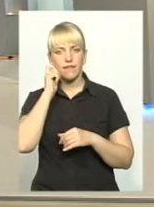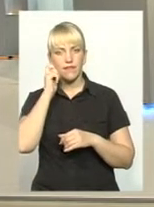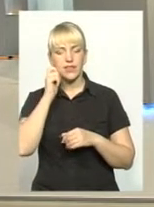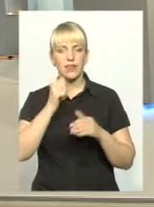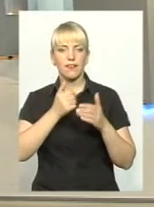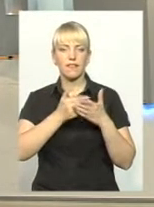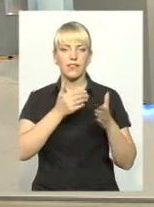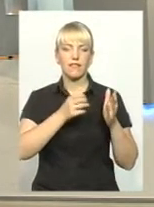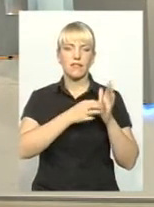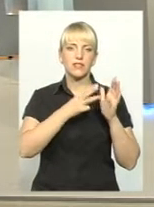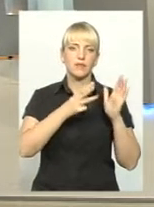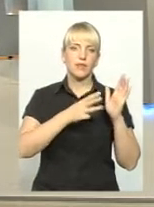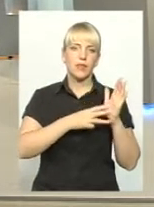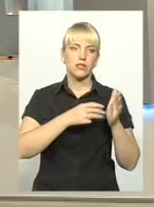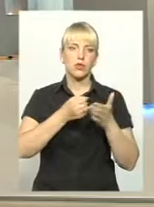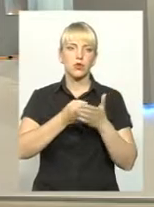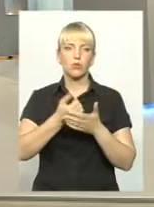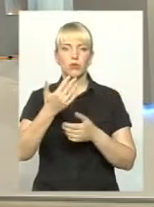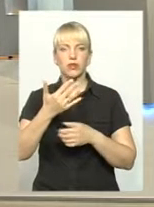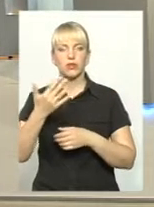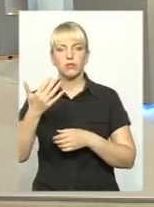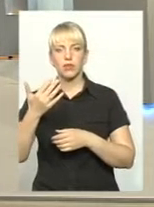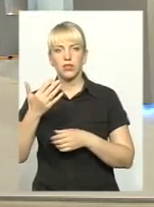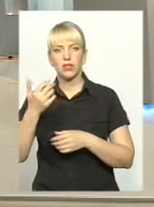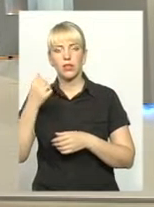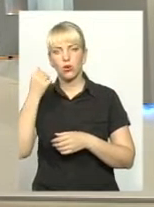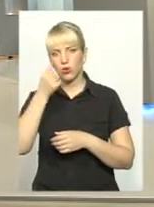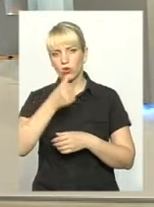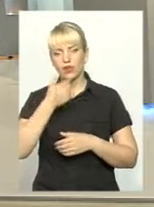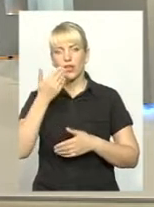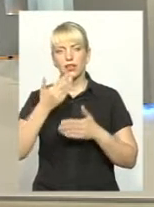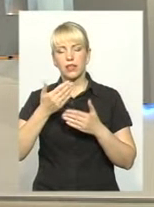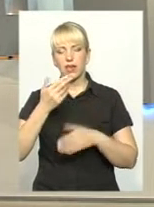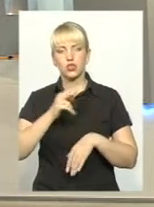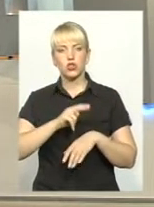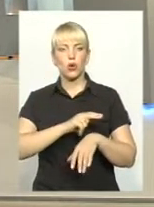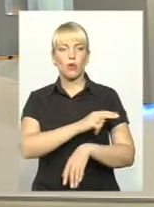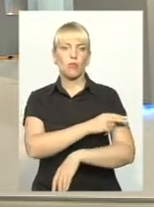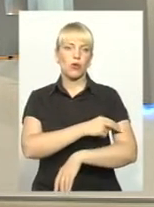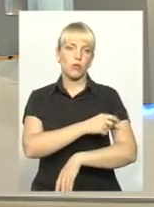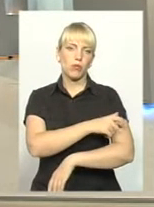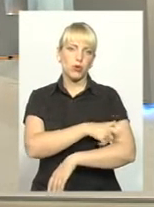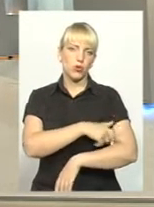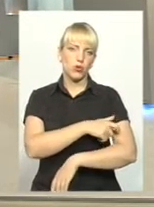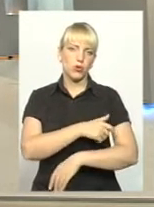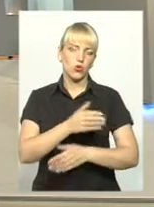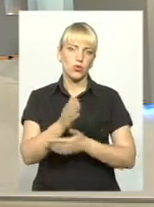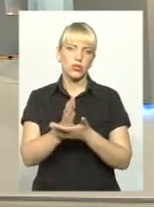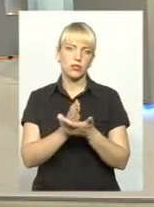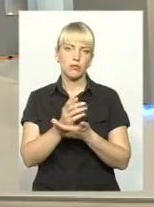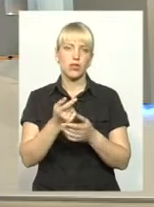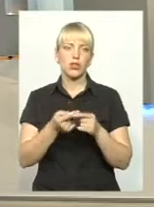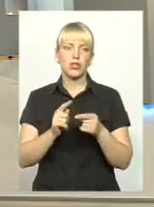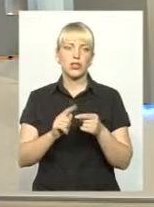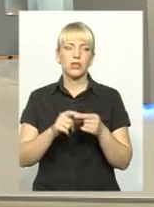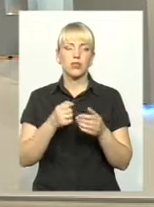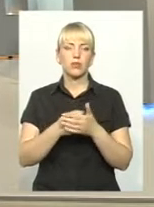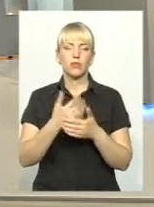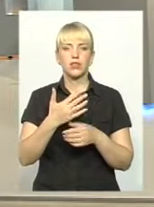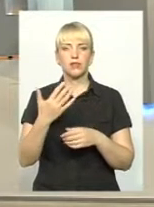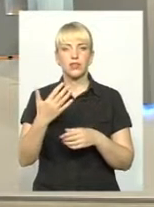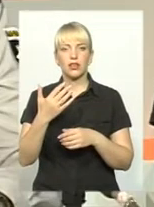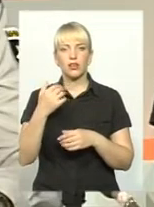до 55 років. Якщо в патрульну службу до 35, то це до 55 років. Що це